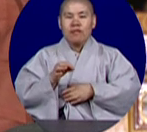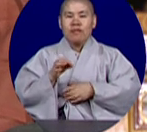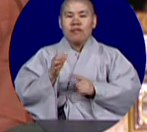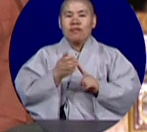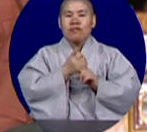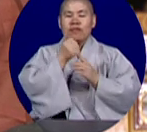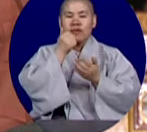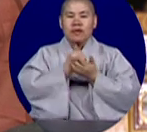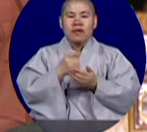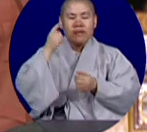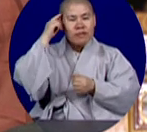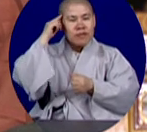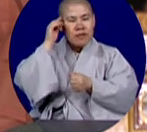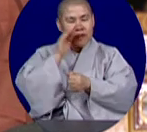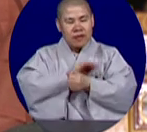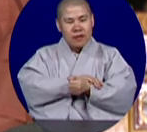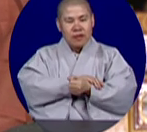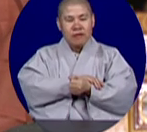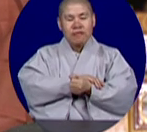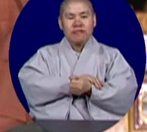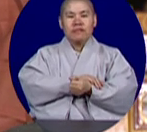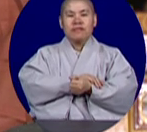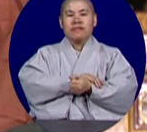불지혜다. 부처님의 지혜다. 이거죠.